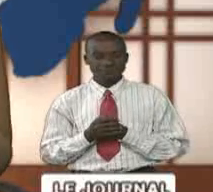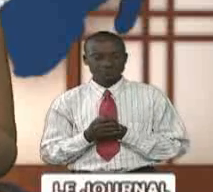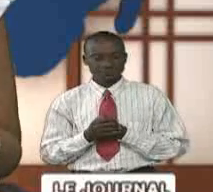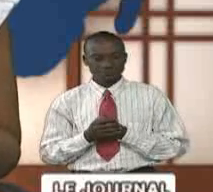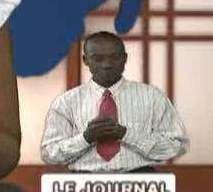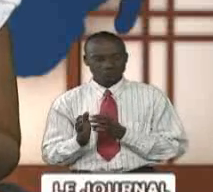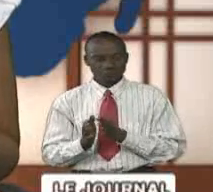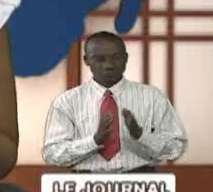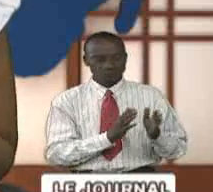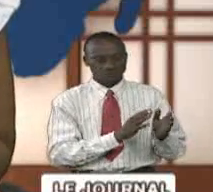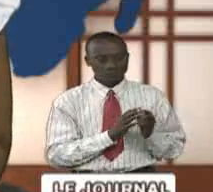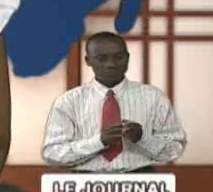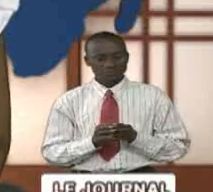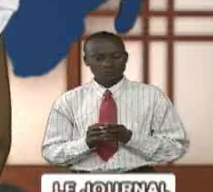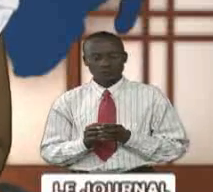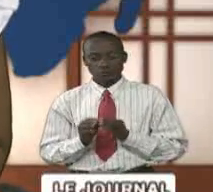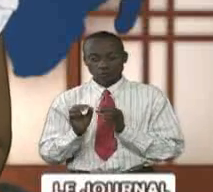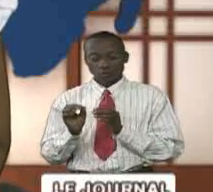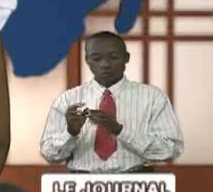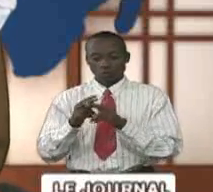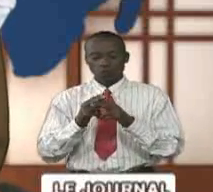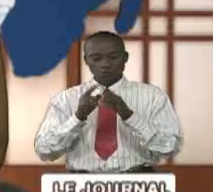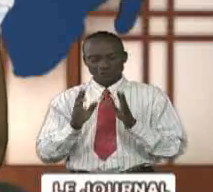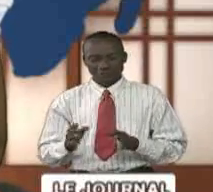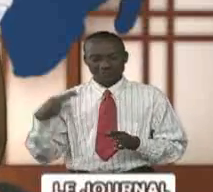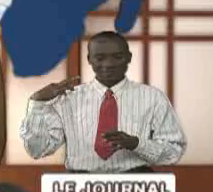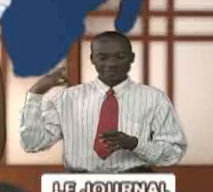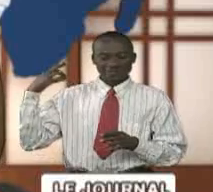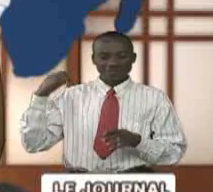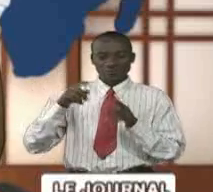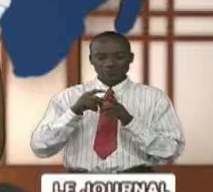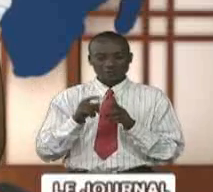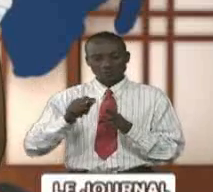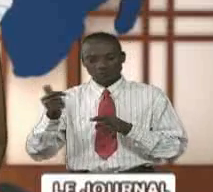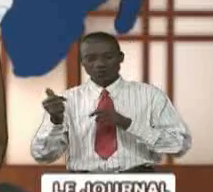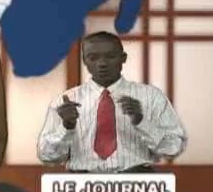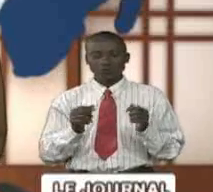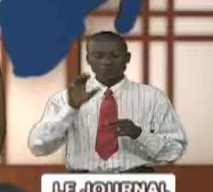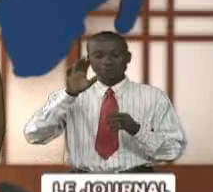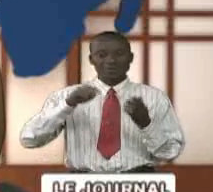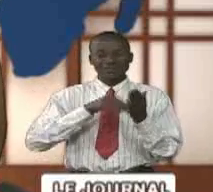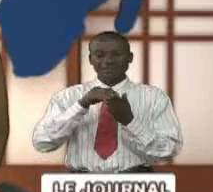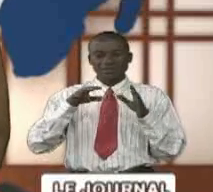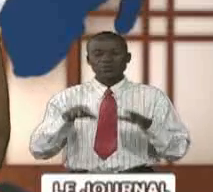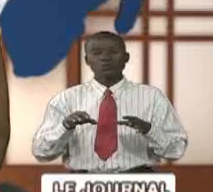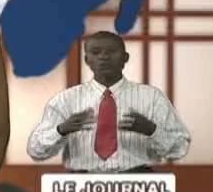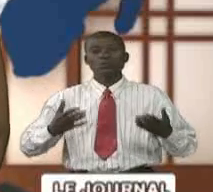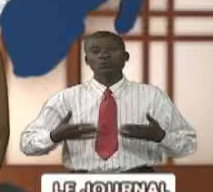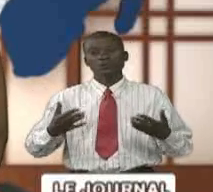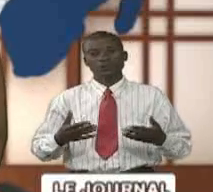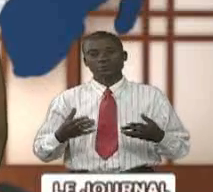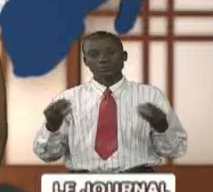Les ordonnateurs délégués et les directeurs provinciaux de la Banque centrale du Congo s'estiment heureux de la réussite de